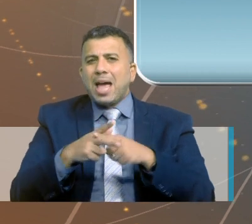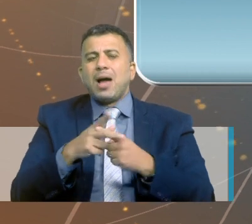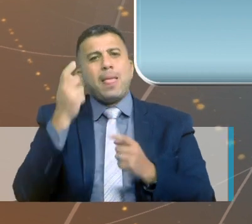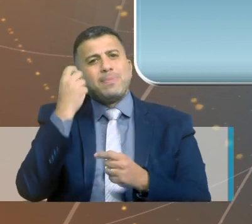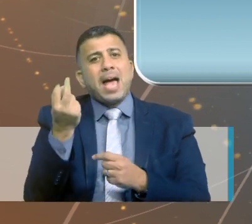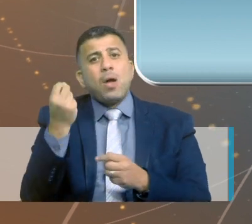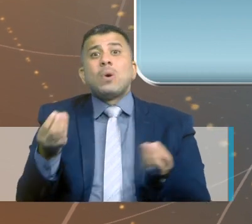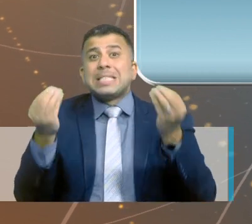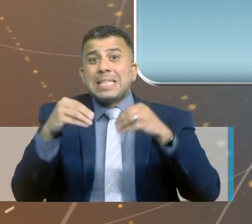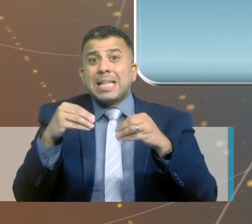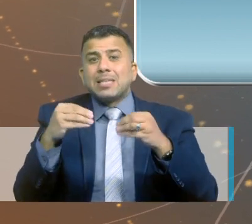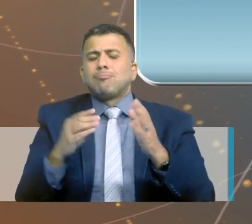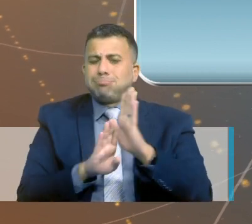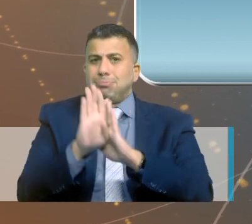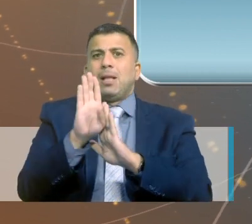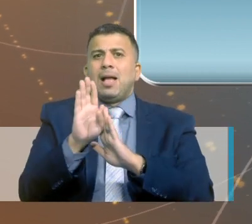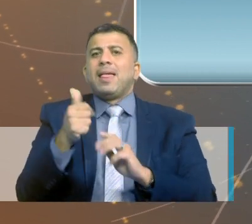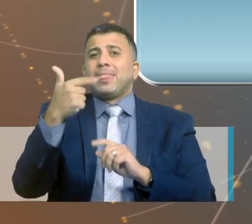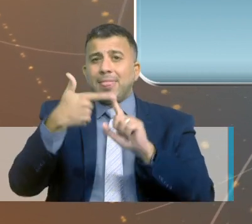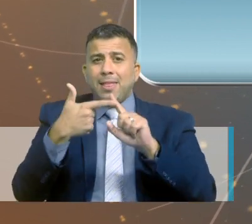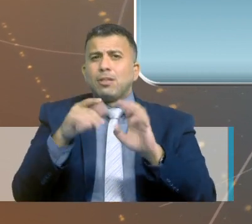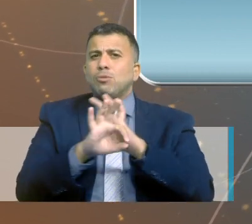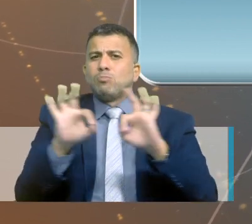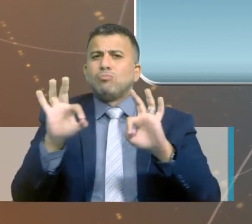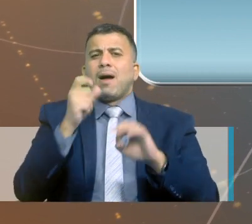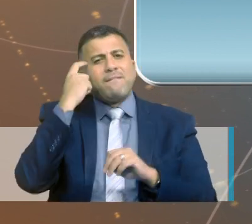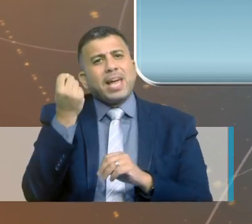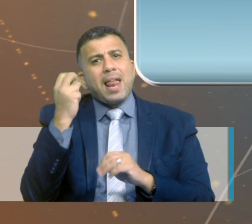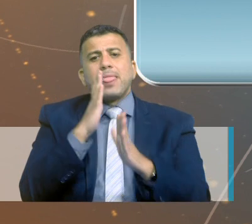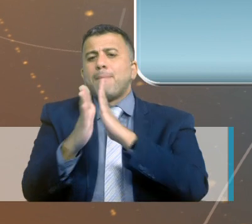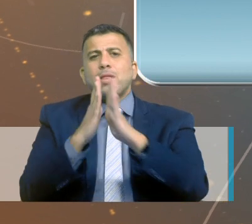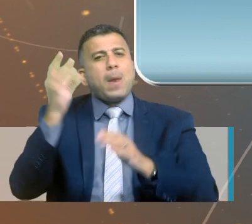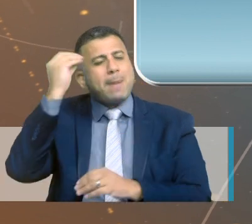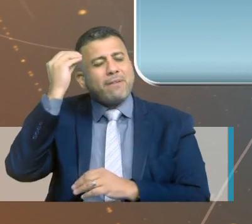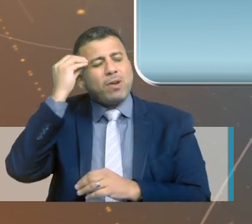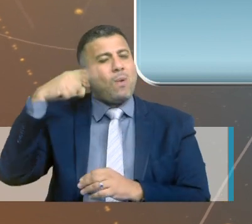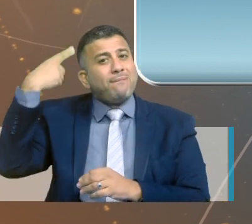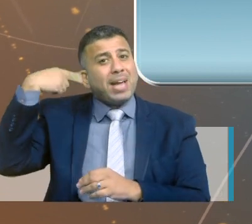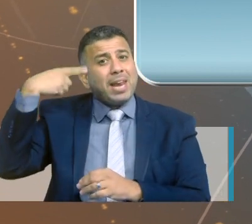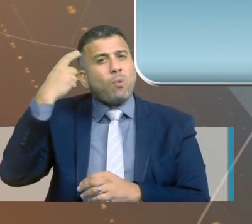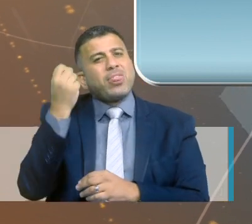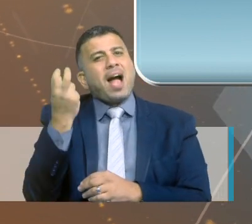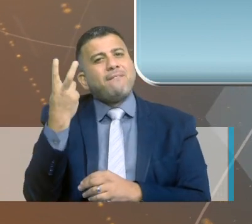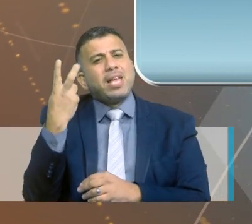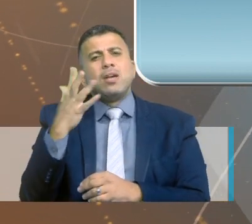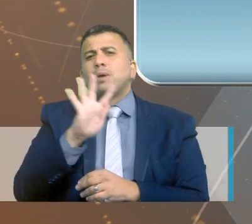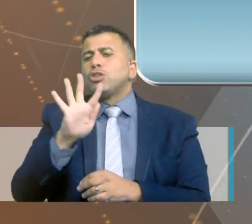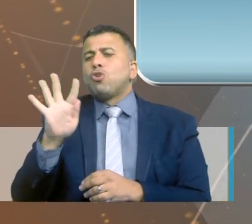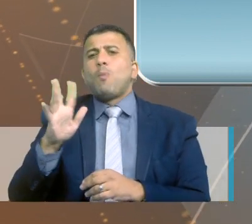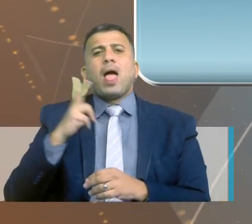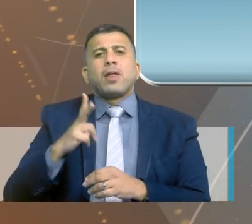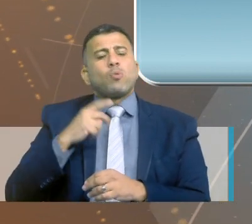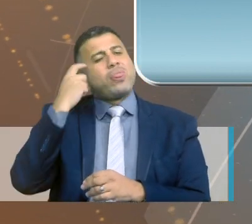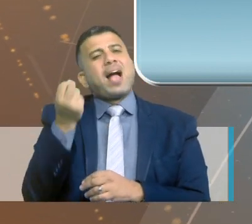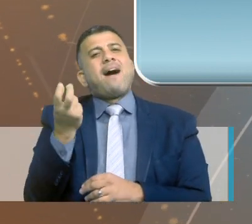في الصناعات الابداعيه وزياده حصتها وتوفير منصه فكريه للتبادل المعرفي والفكري والثقافي بين